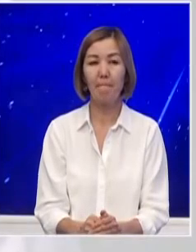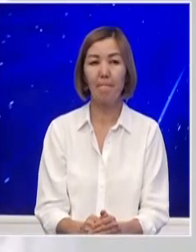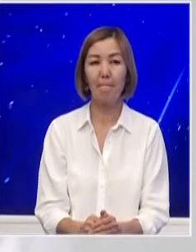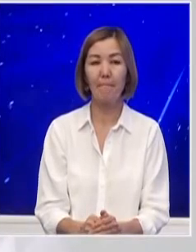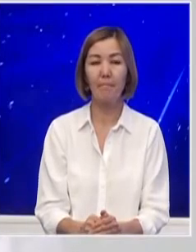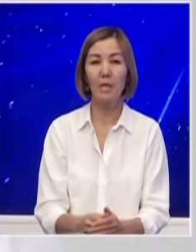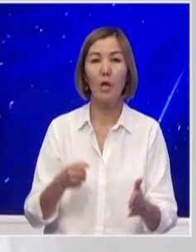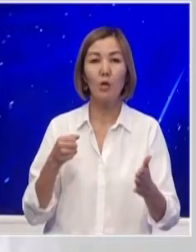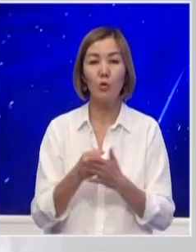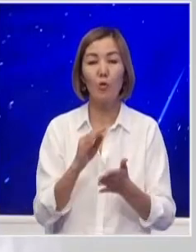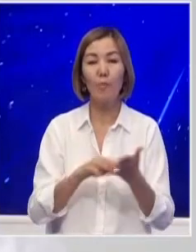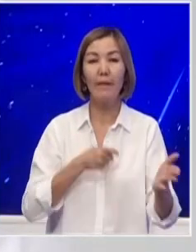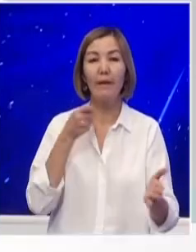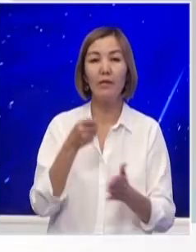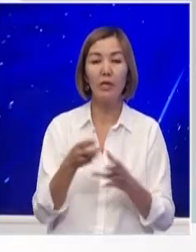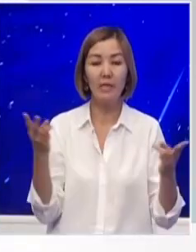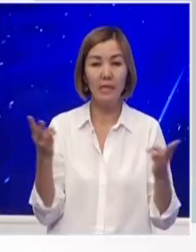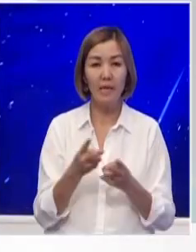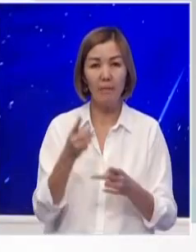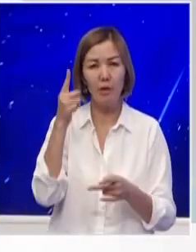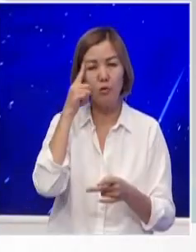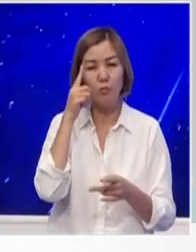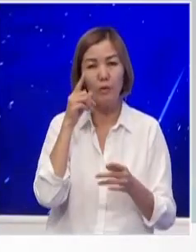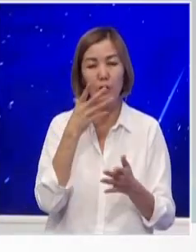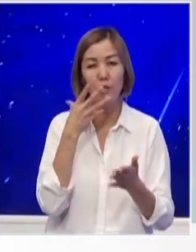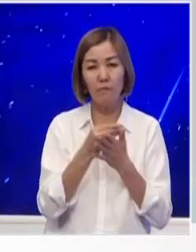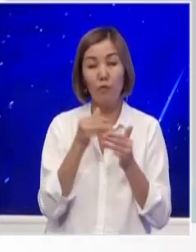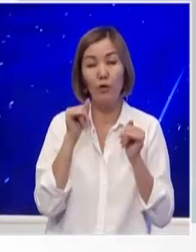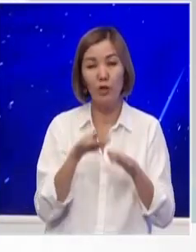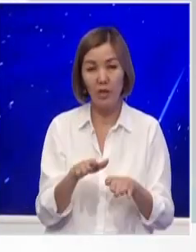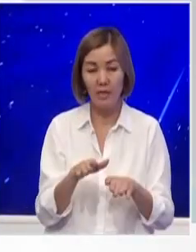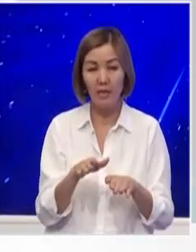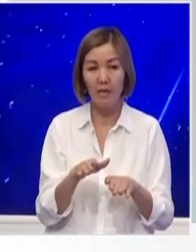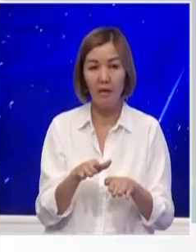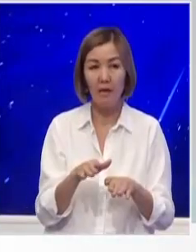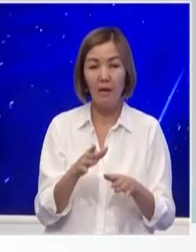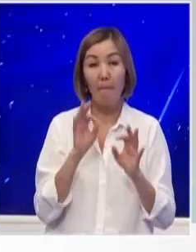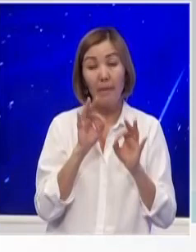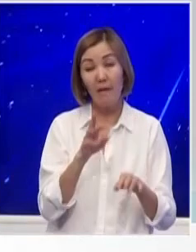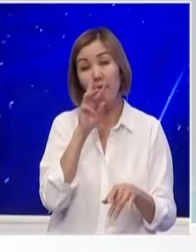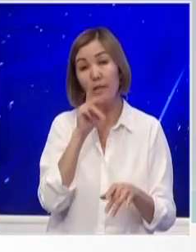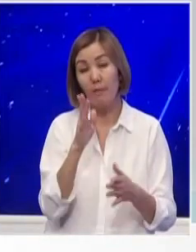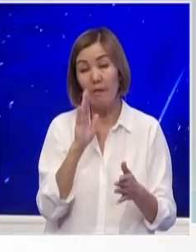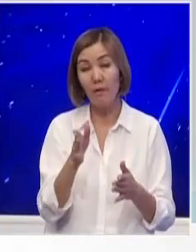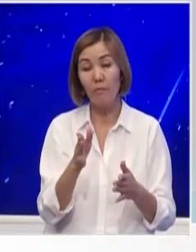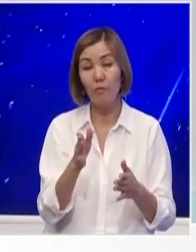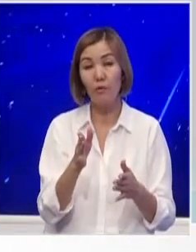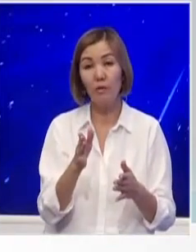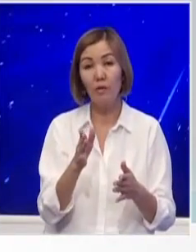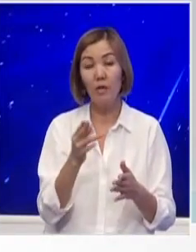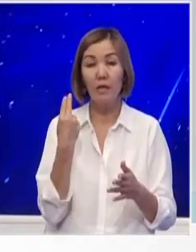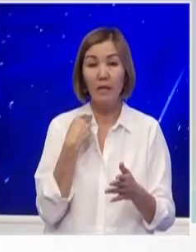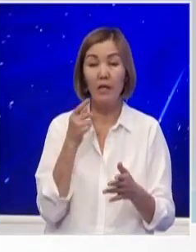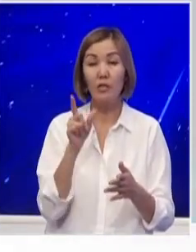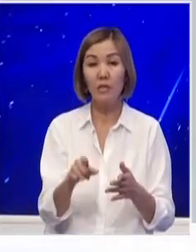До подачи заявления необходимо взвесить свое решение, подумать, насколько это будет правильным, поскольку должник у нас